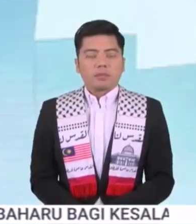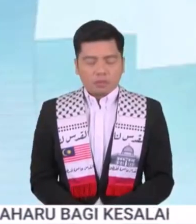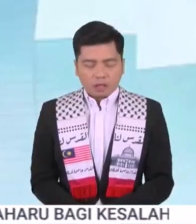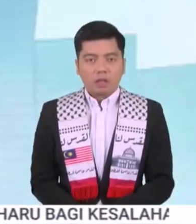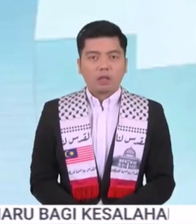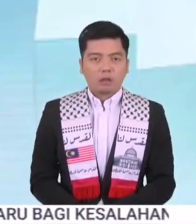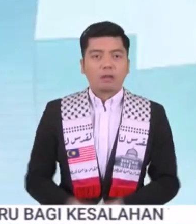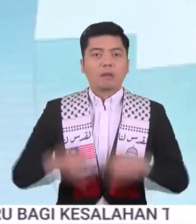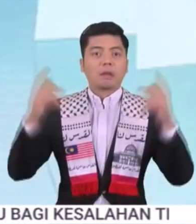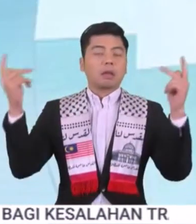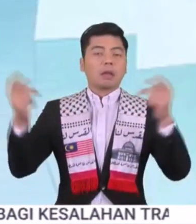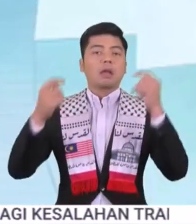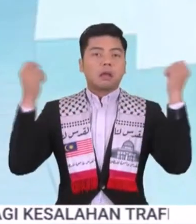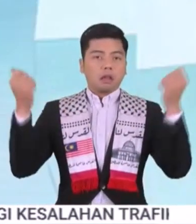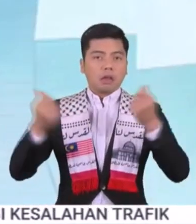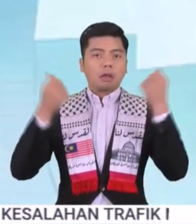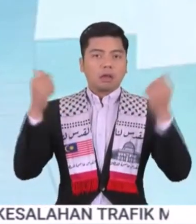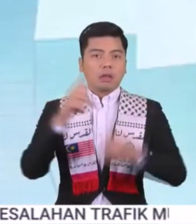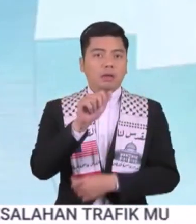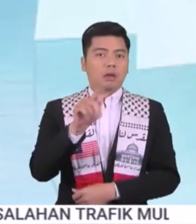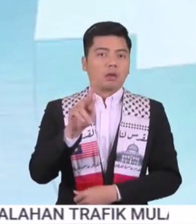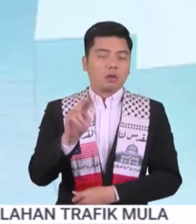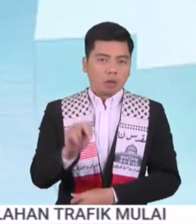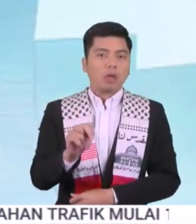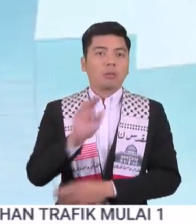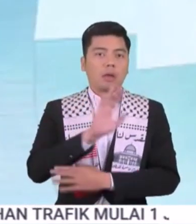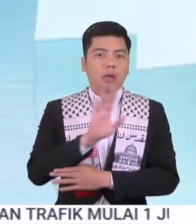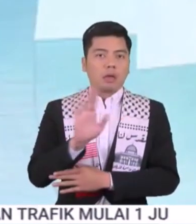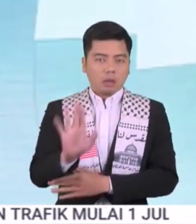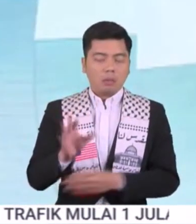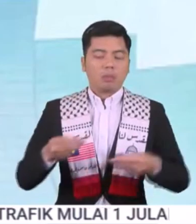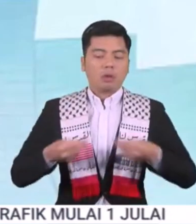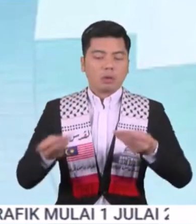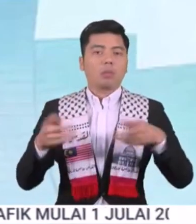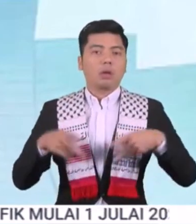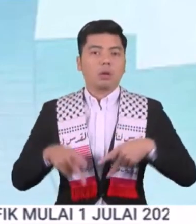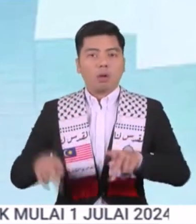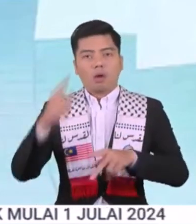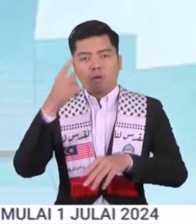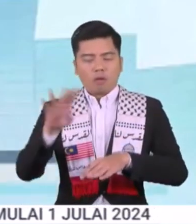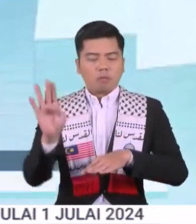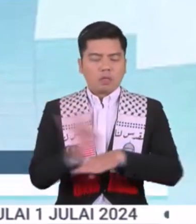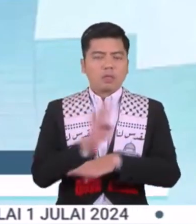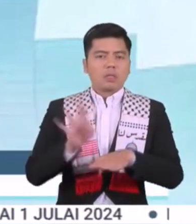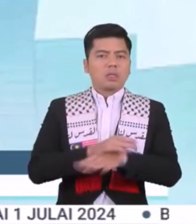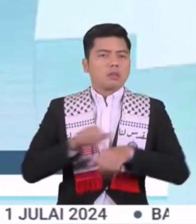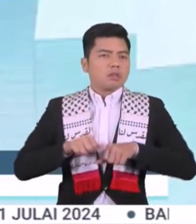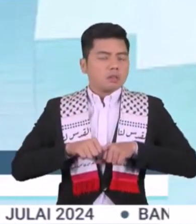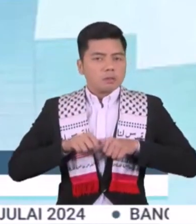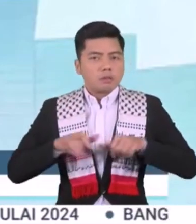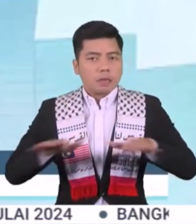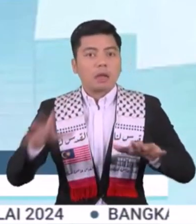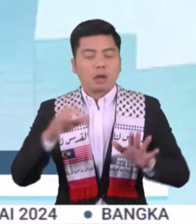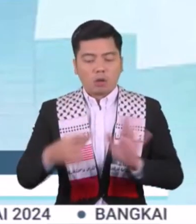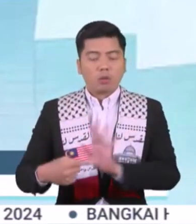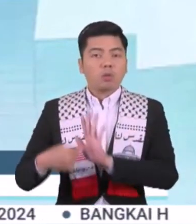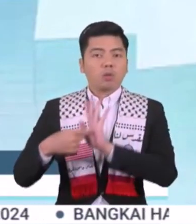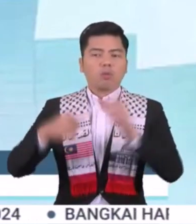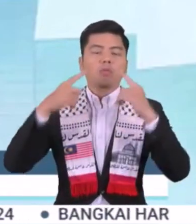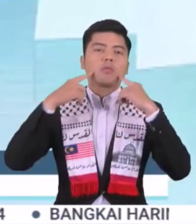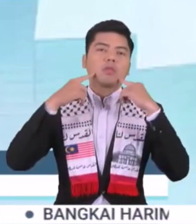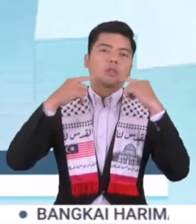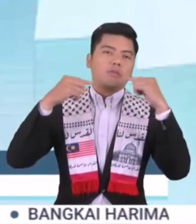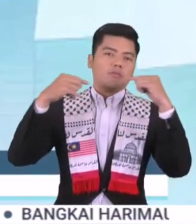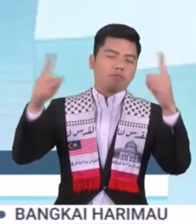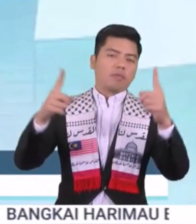Sementara itu, Karnival Tekun Madani nyata memberi peluang dan ruang kepada usahawan tekun menyebar luas perniagaan mereka sekaligus memperkenalkan produk ke